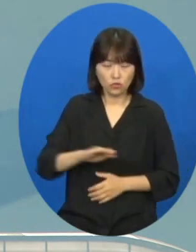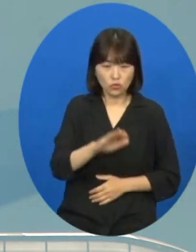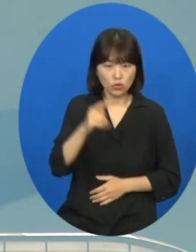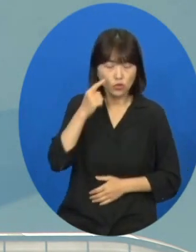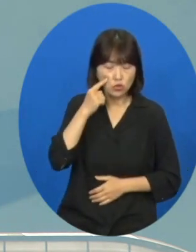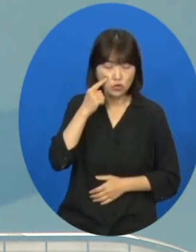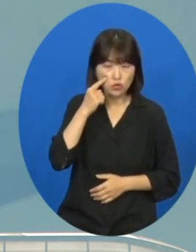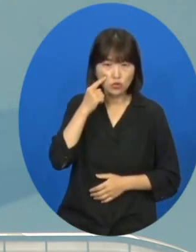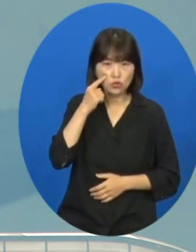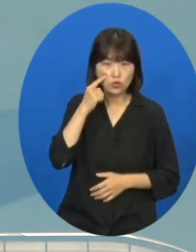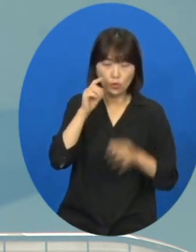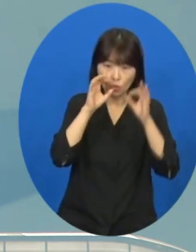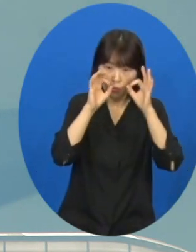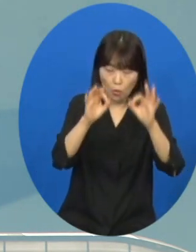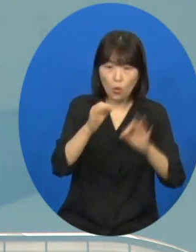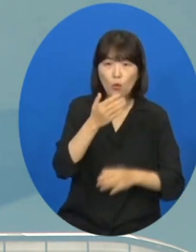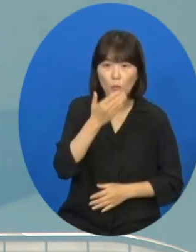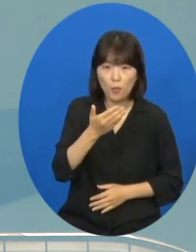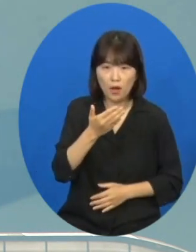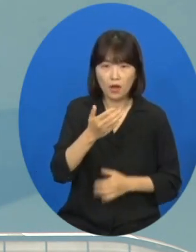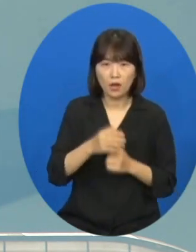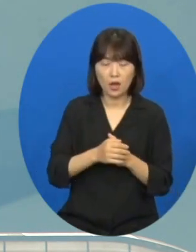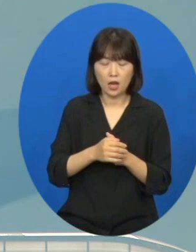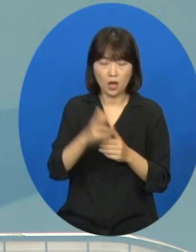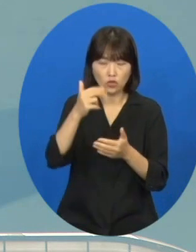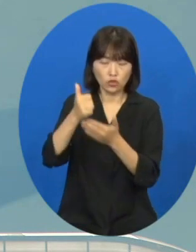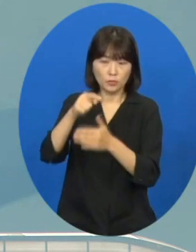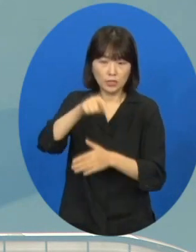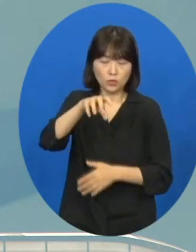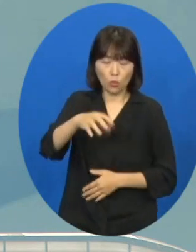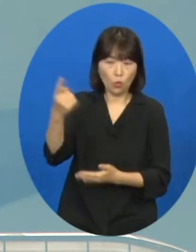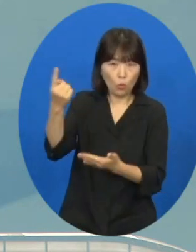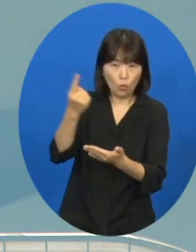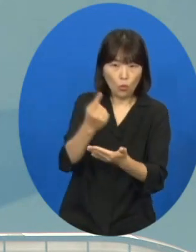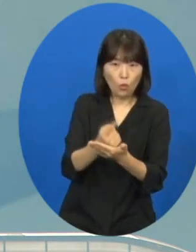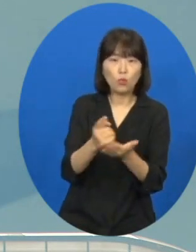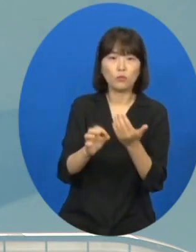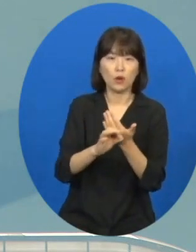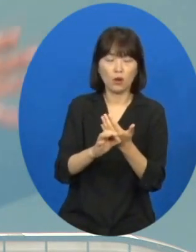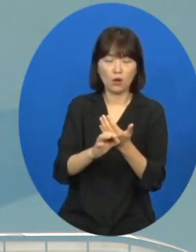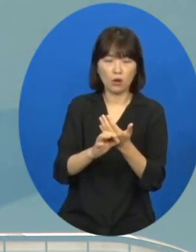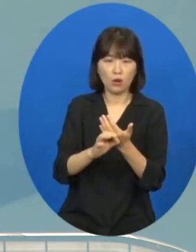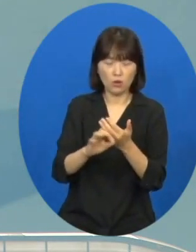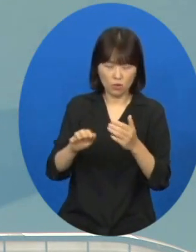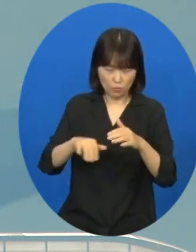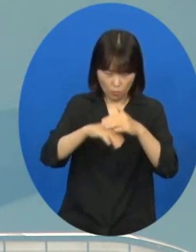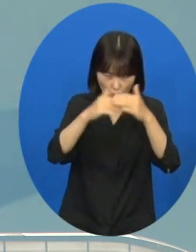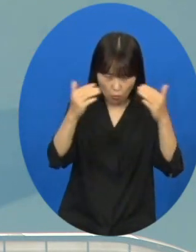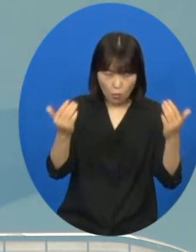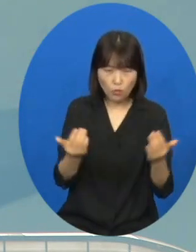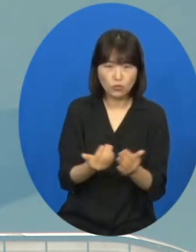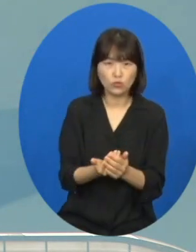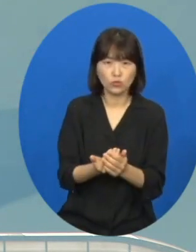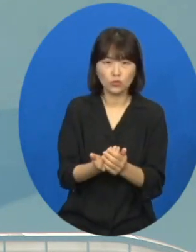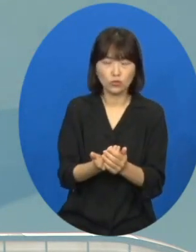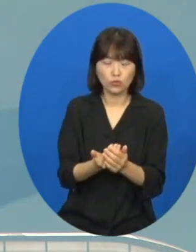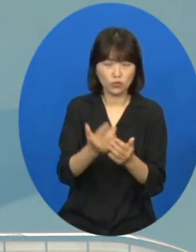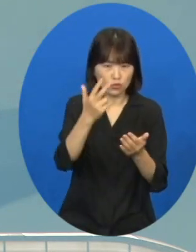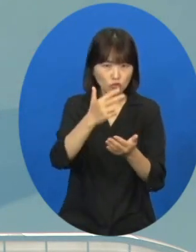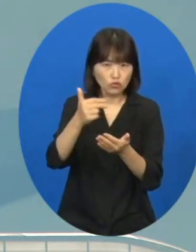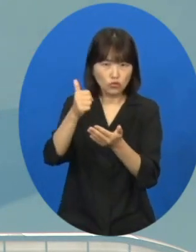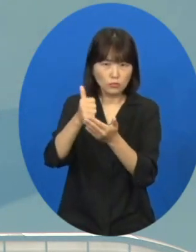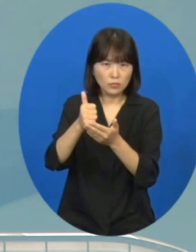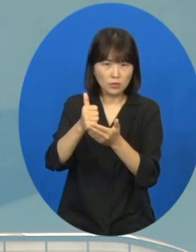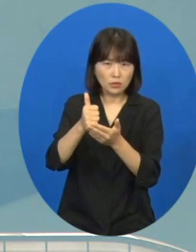볼수 있도록 우리 주님이 이곳에 오시면 아마 여기 계신 여러분 모두가 다그